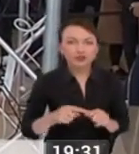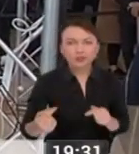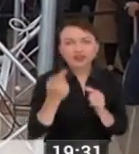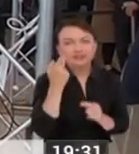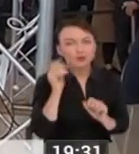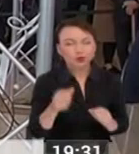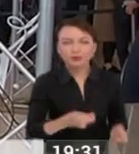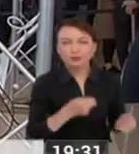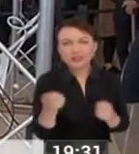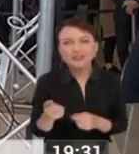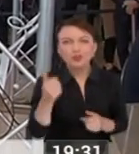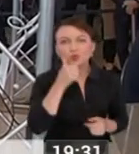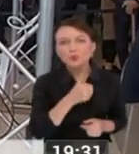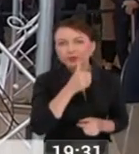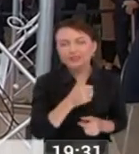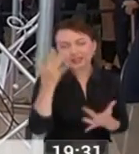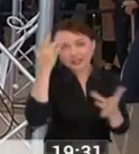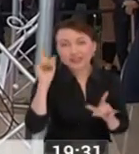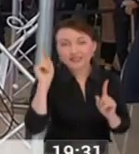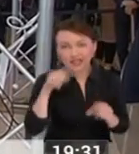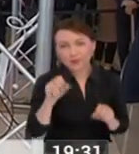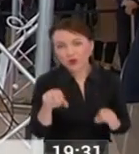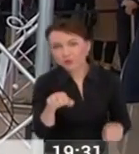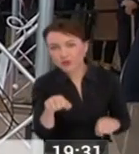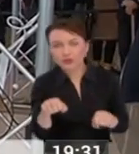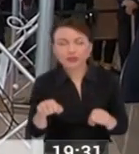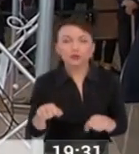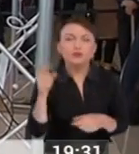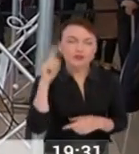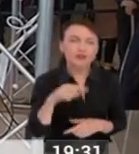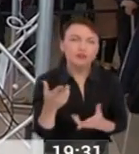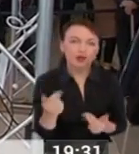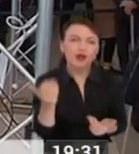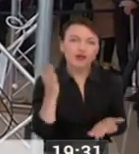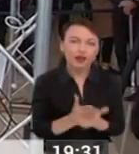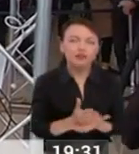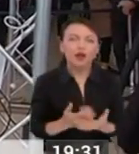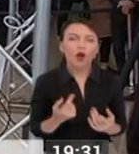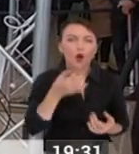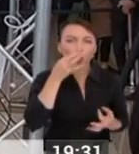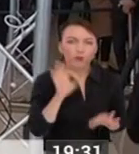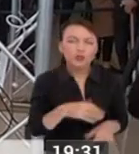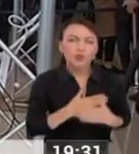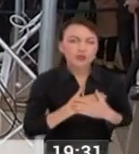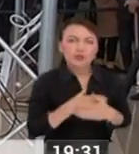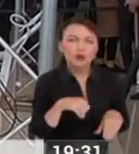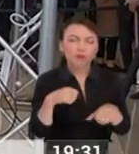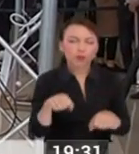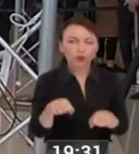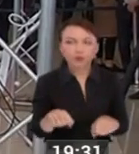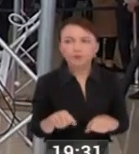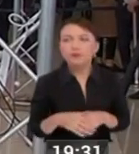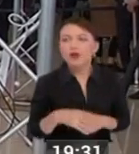но... В принципе, знаем то, как он ведет бой, знаем, как он боксирует. Да, есть достаточно большой опыт в любительском боксе.